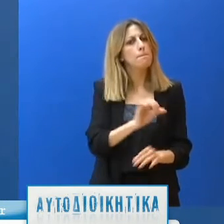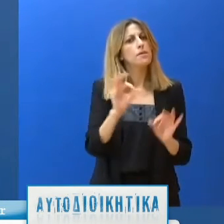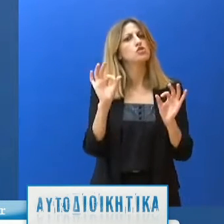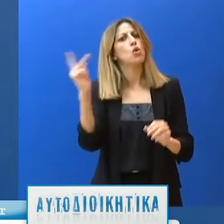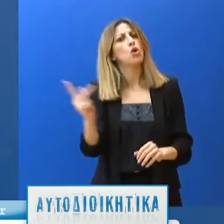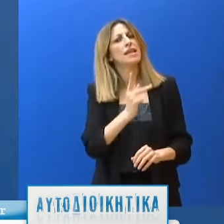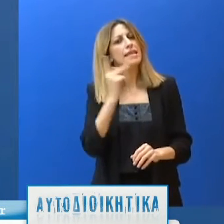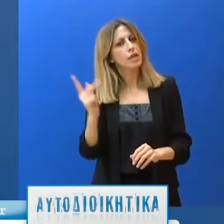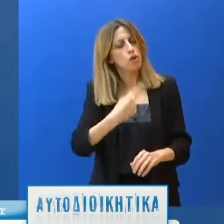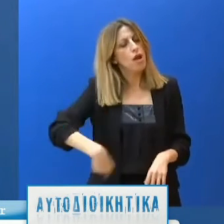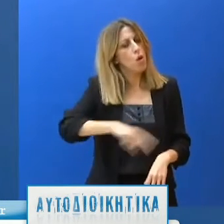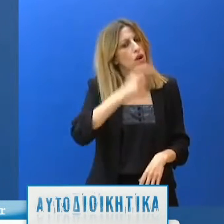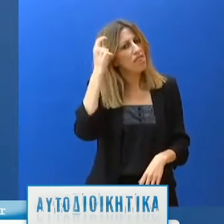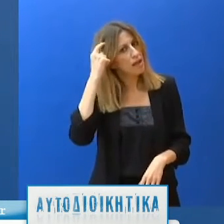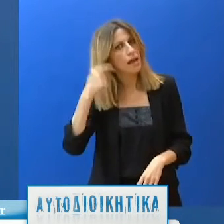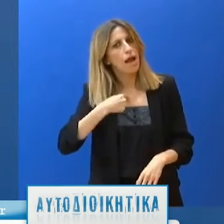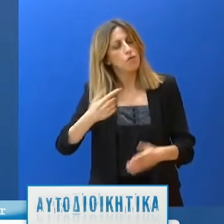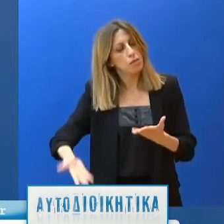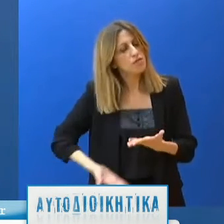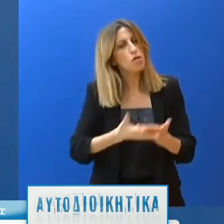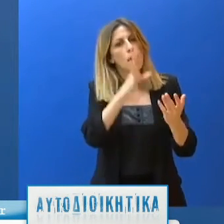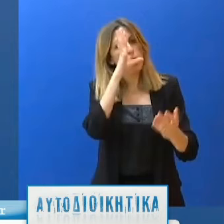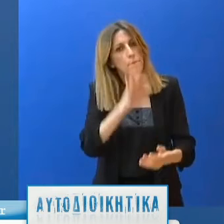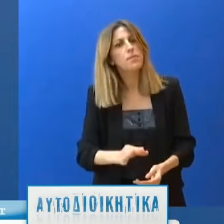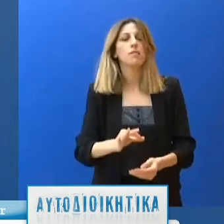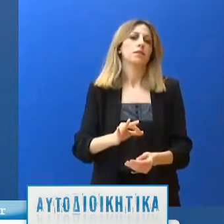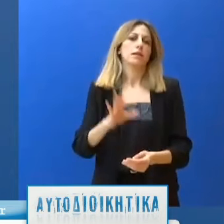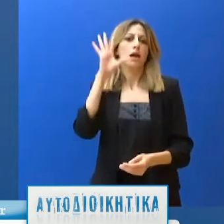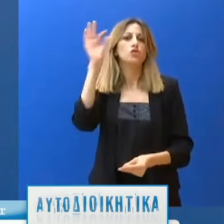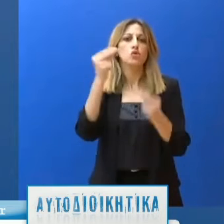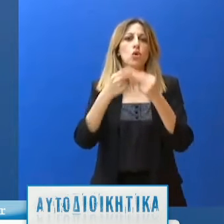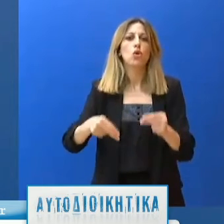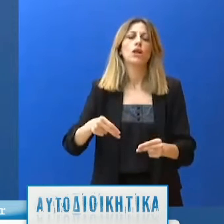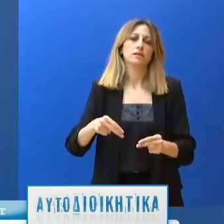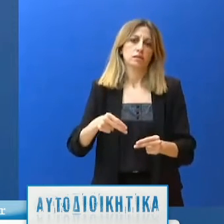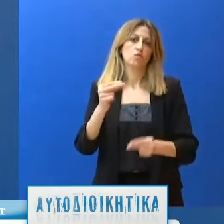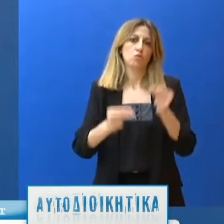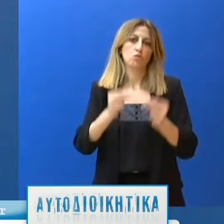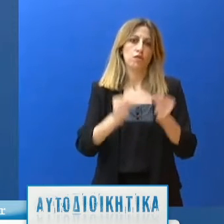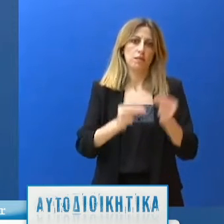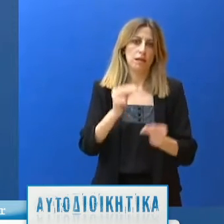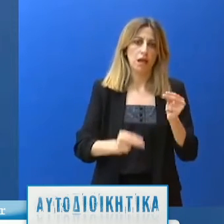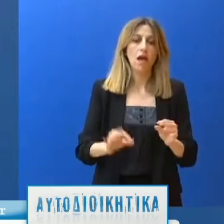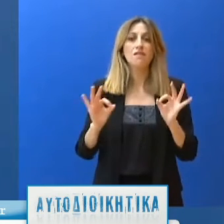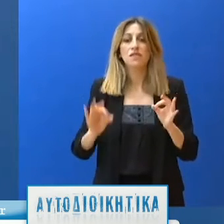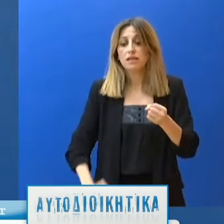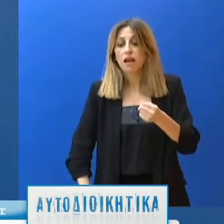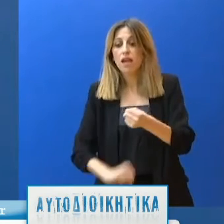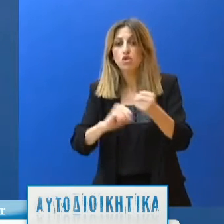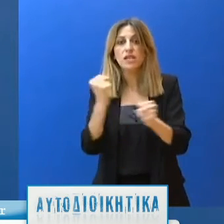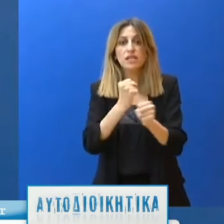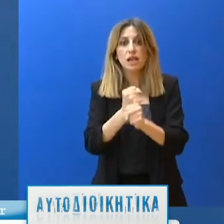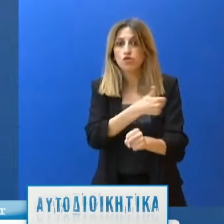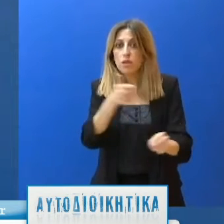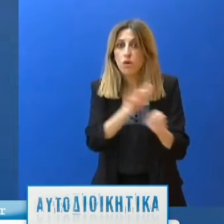Για να μπορέσει ο ιδιωτικός τομέας να αντέξει, δεν αρκεί όμως μόνο η στήριξη της εργασίας. Χρειάζεται ελάφρυνση των φορολογικών βαρών και